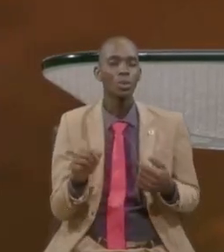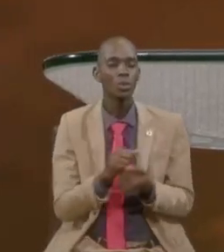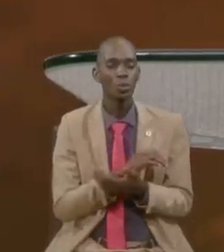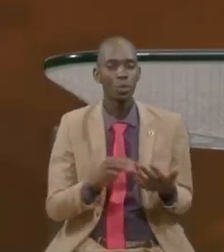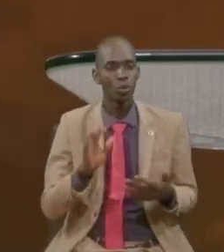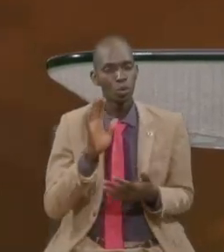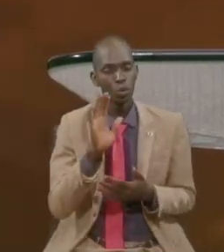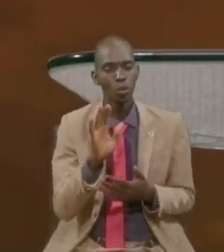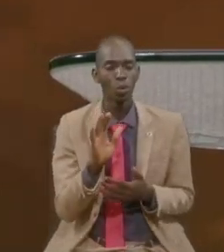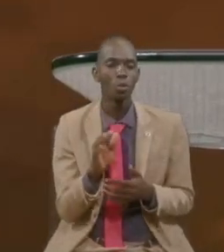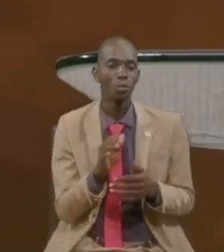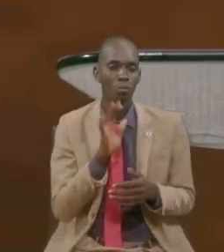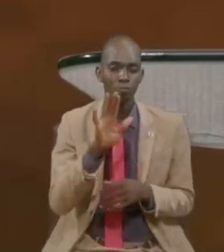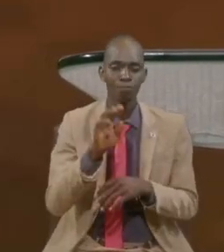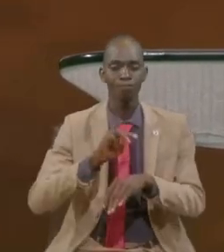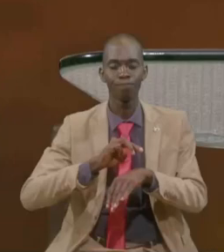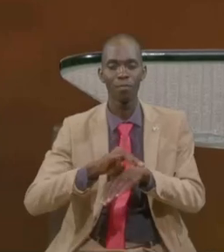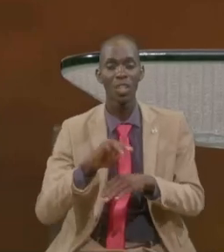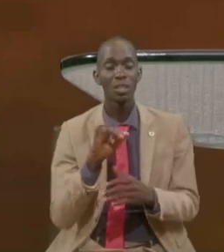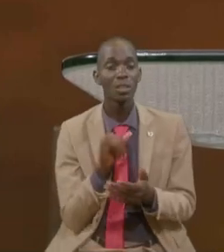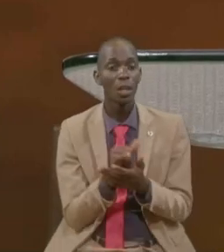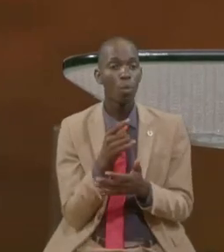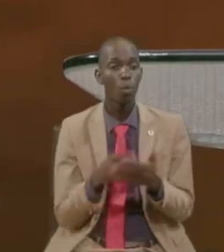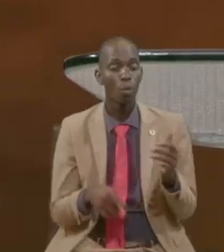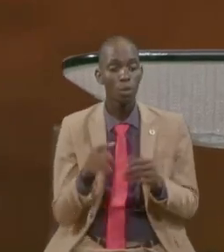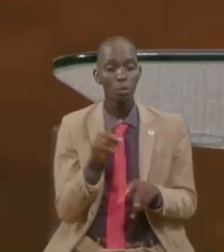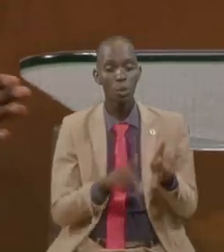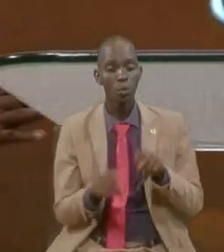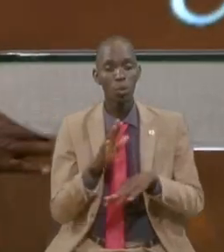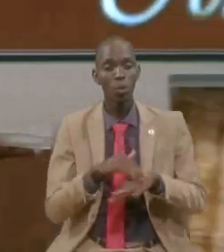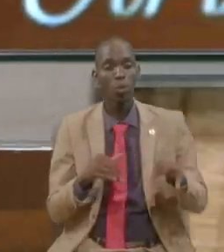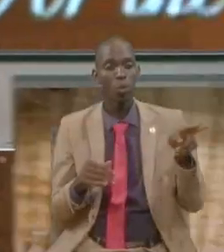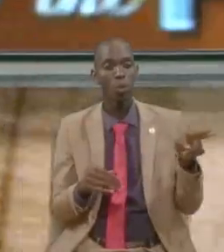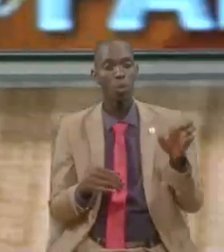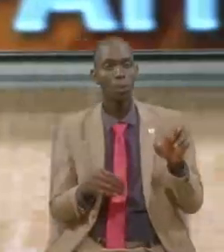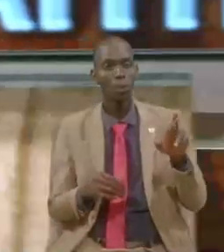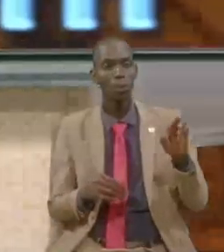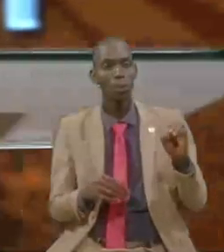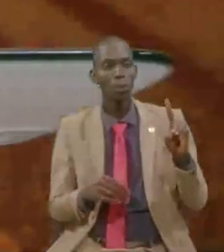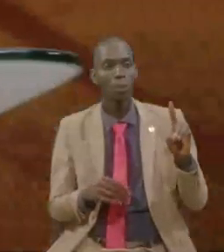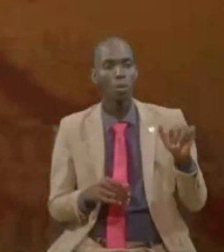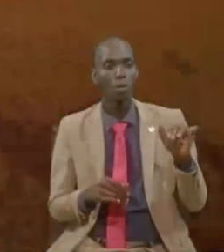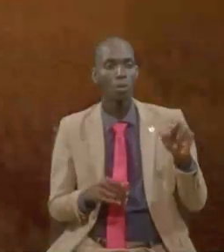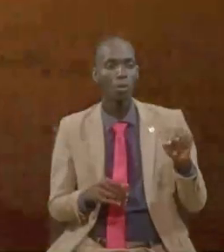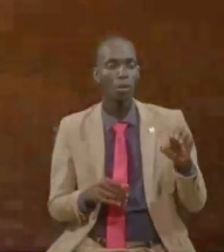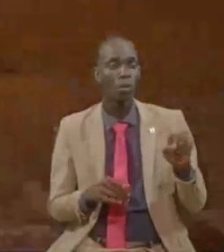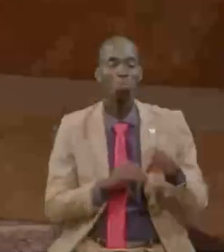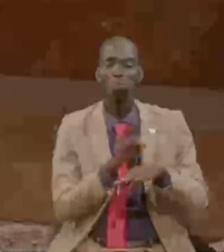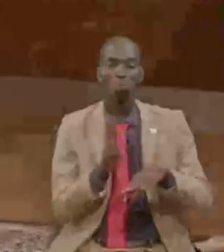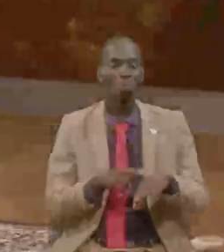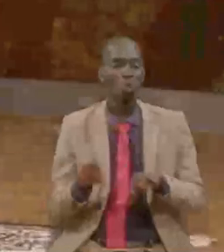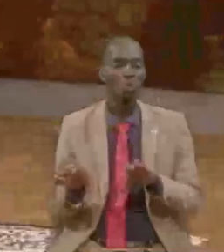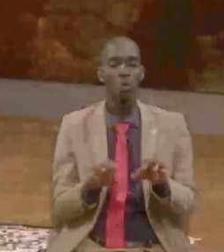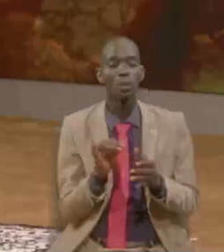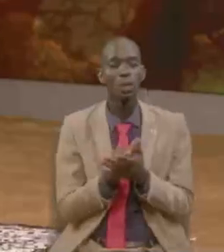vous diffamer, pour détruire votre ministère. C'est ce que les Hérodiens ont fait ici. Et c'est ce que